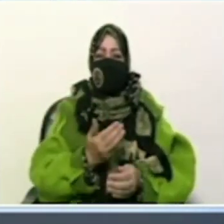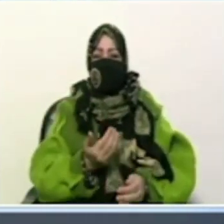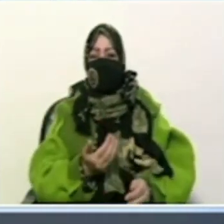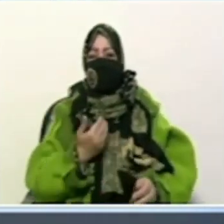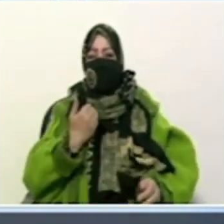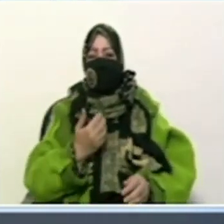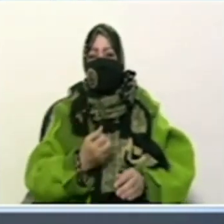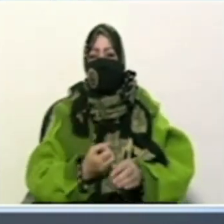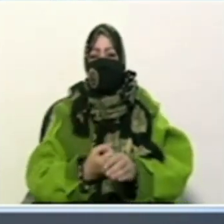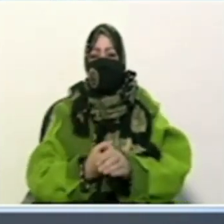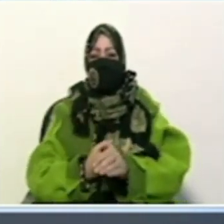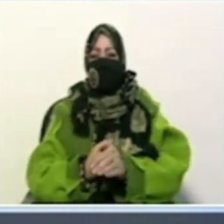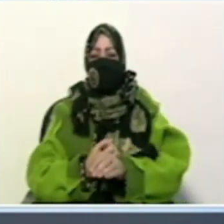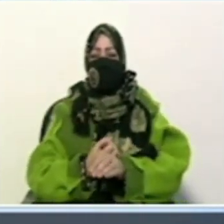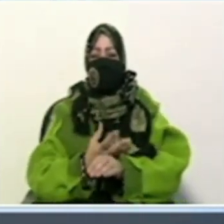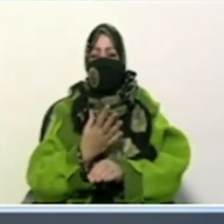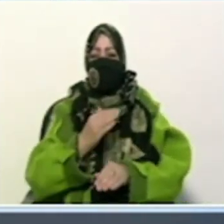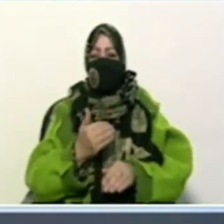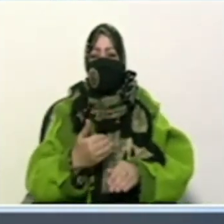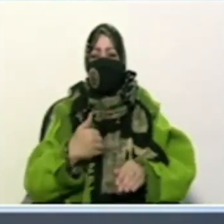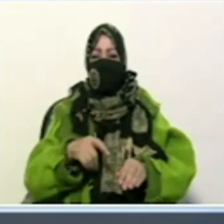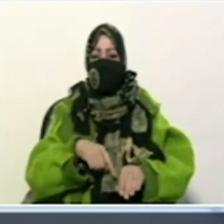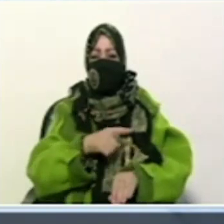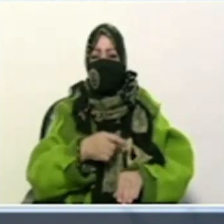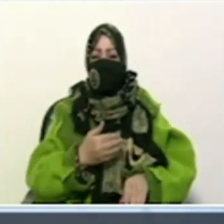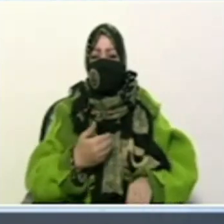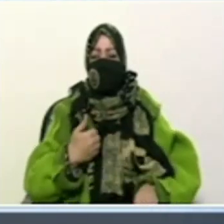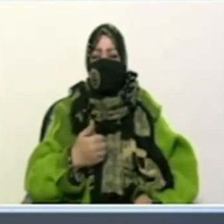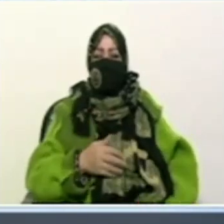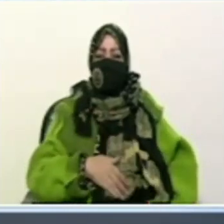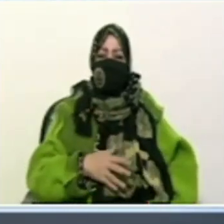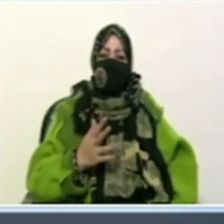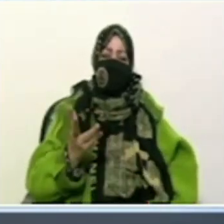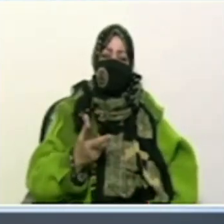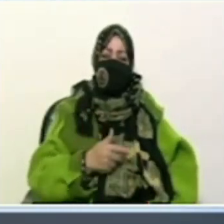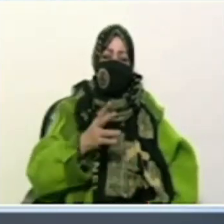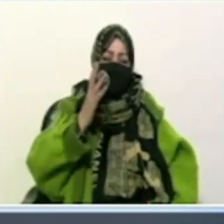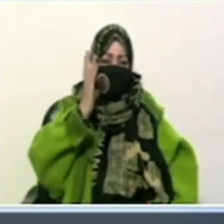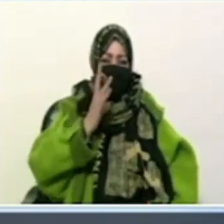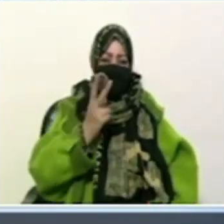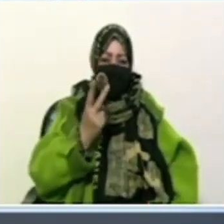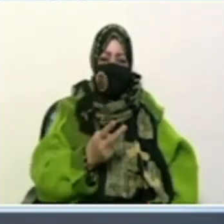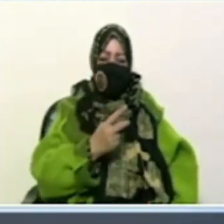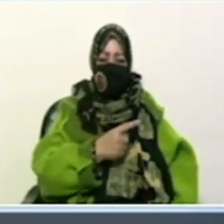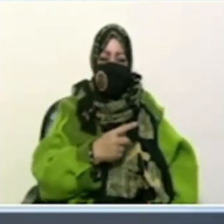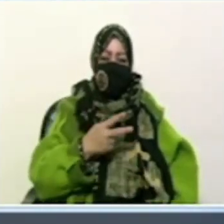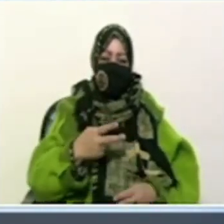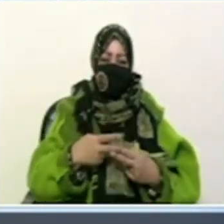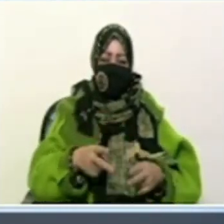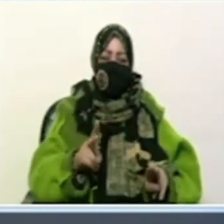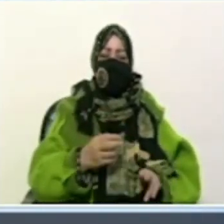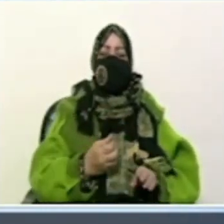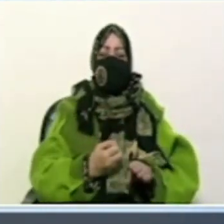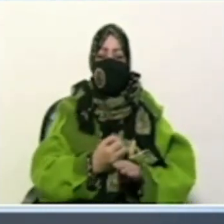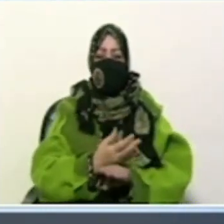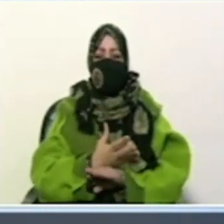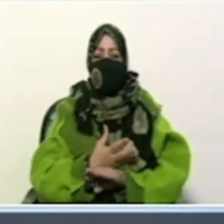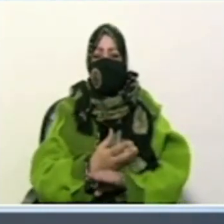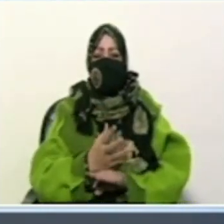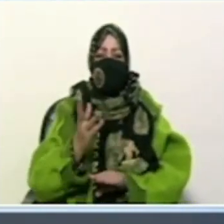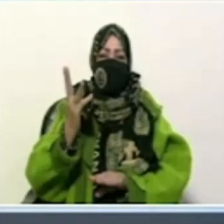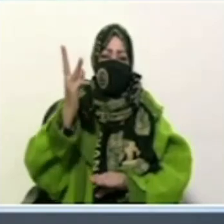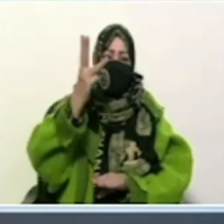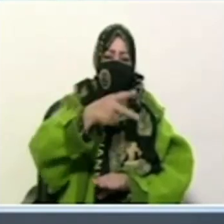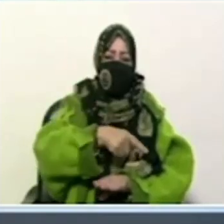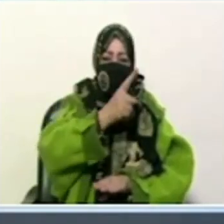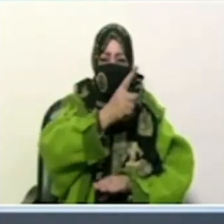أفضله الثلث الأخير من الليل، أن يجزأ الليل 3 أقسام يعني من غروب الشمس إلى طلوع الفجر،